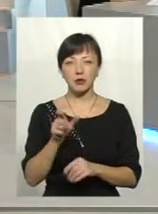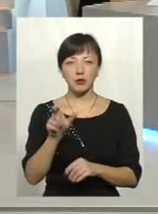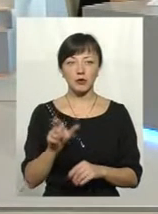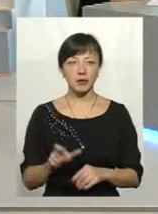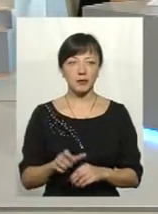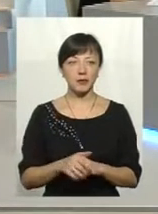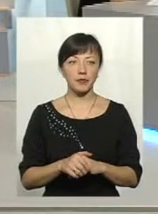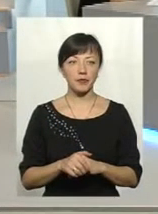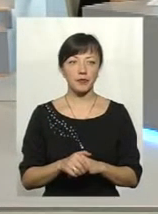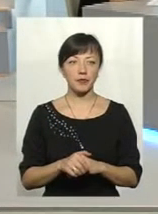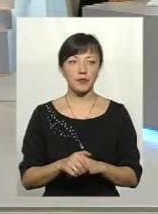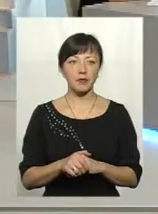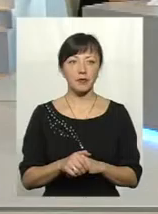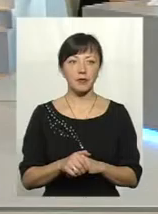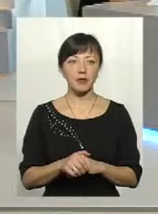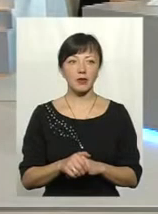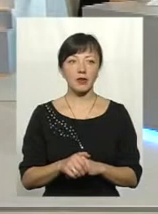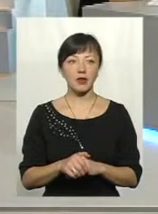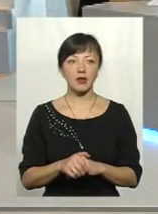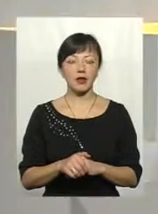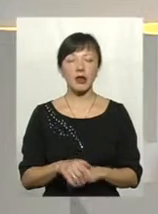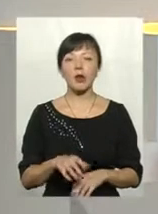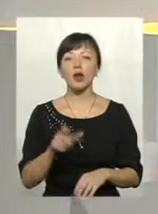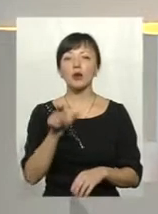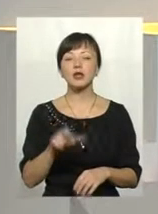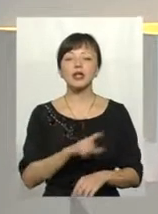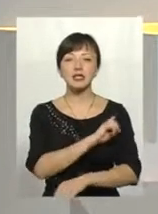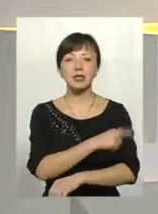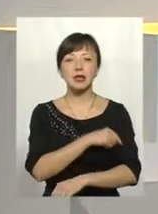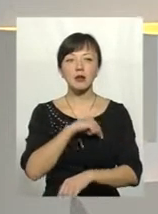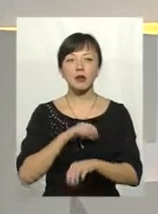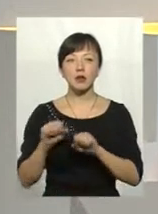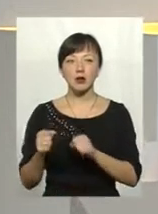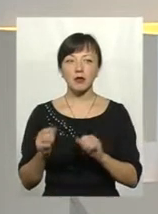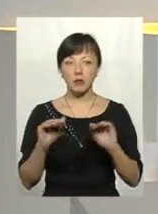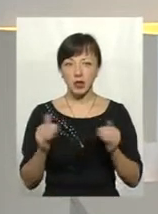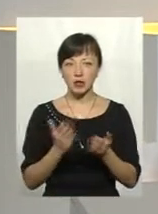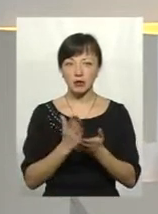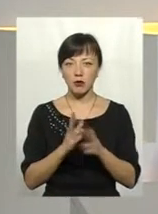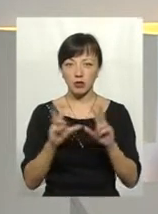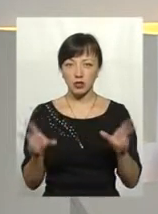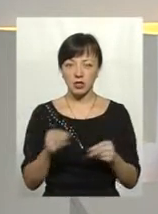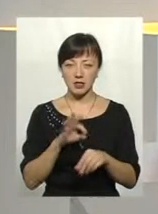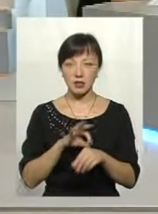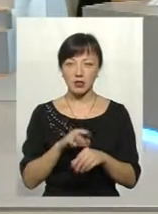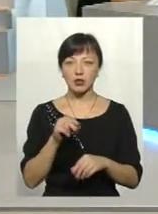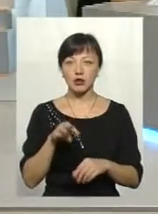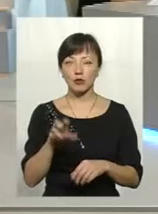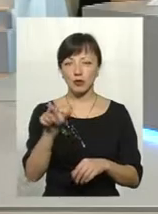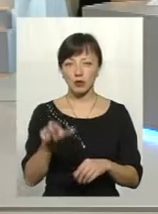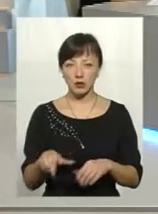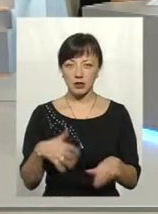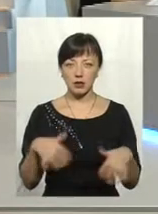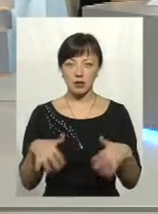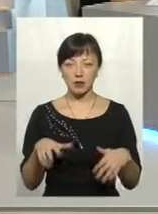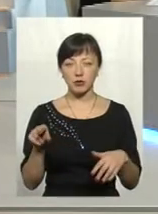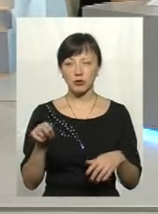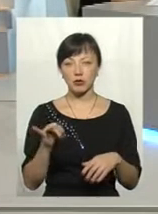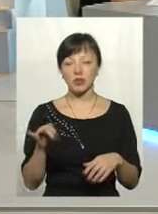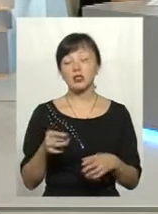Так. Людина... Сильний імунітет. Да. Людина з сильним імунітетом, вона, напевно, менше має шансів захворіти, ніж людина, у якої він ослаблений, чи